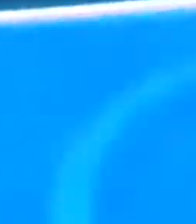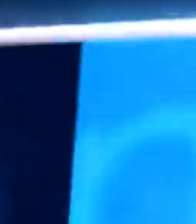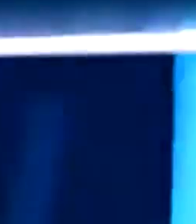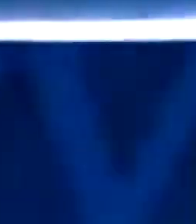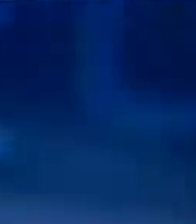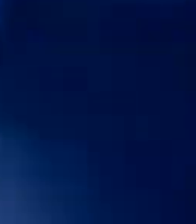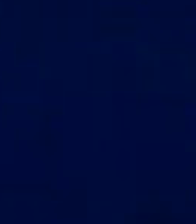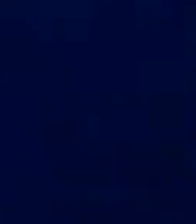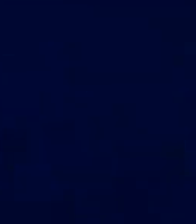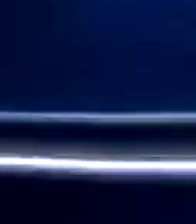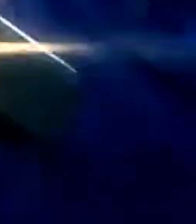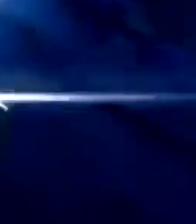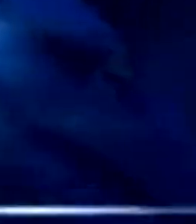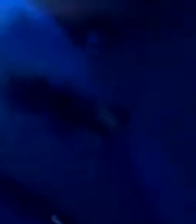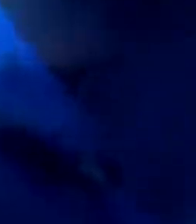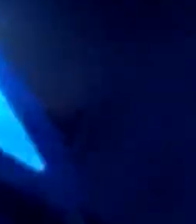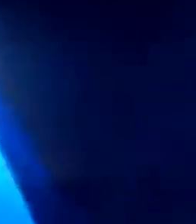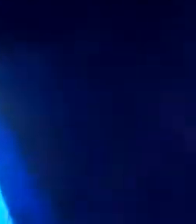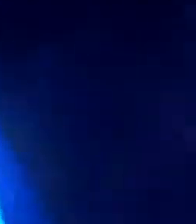으